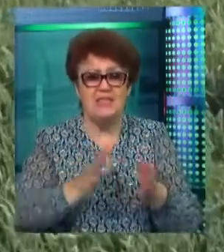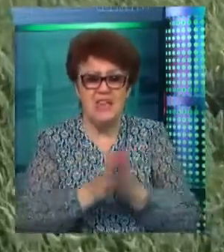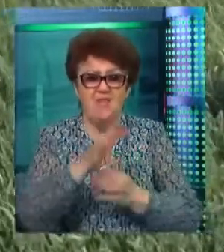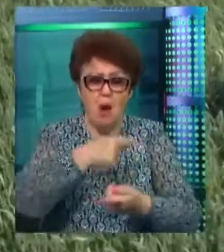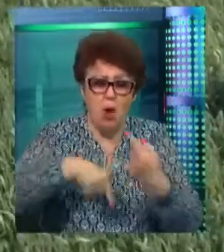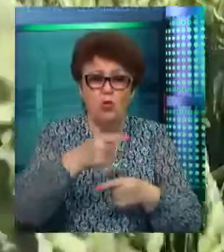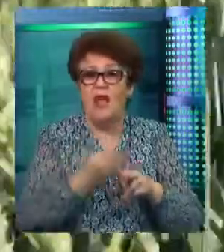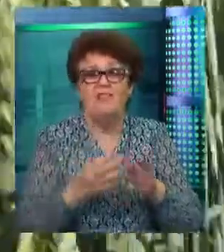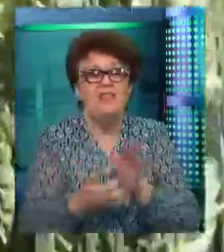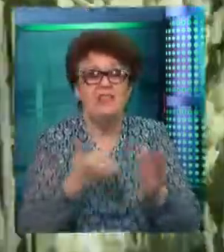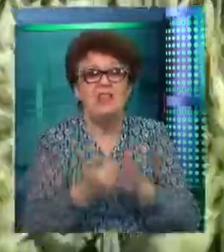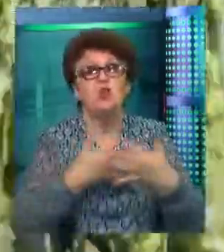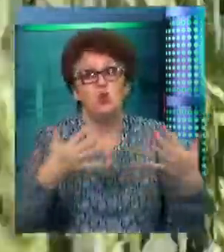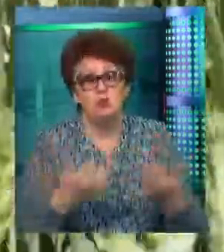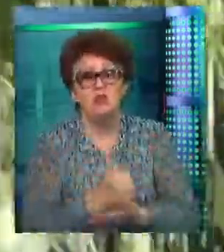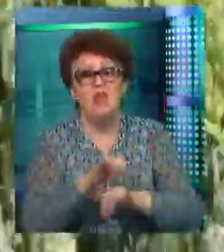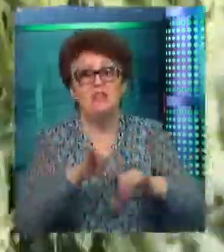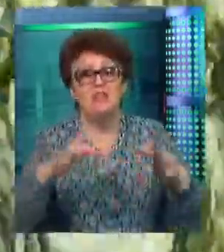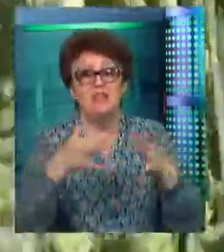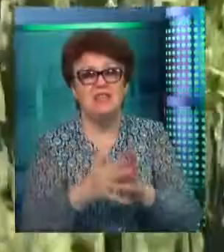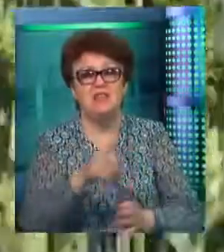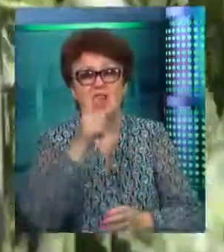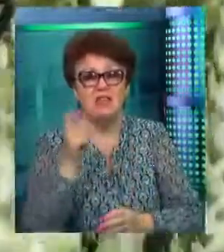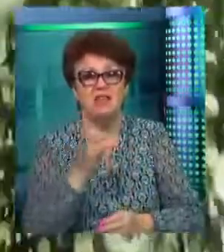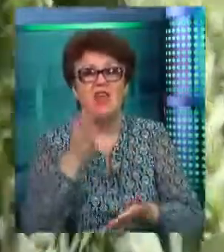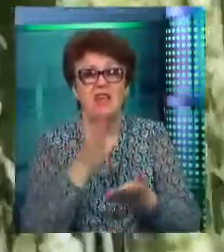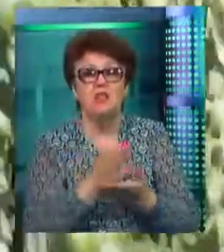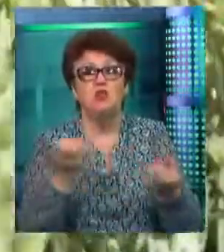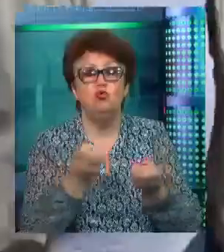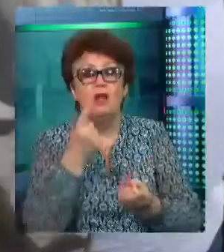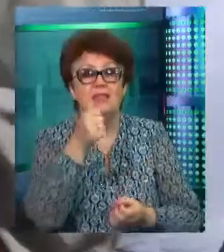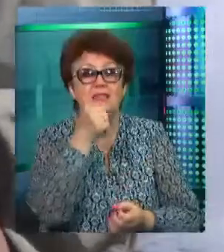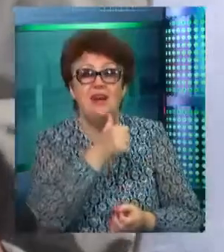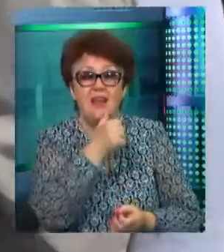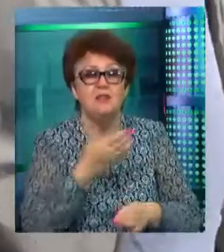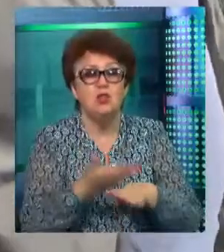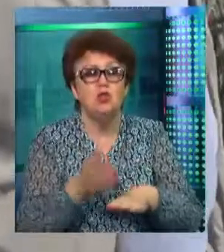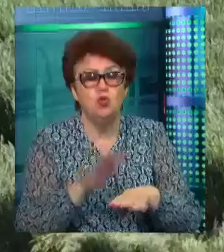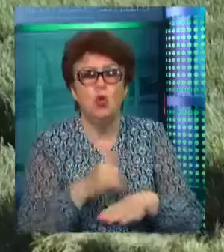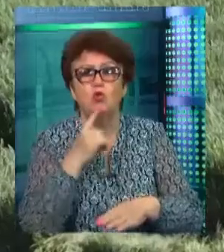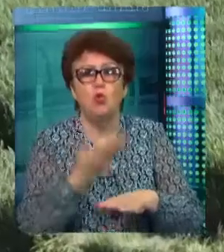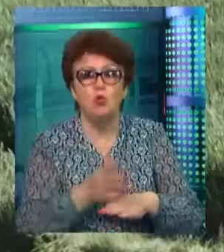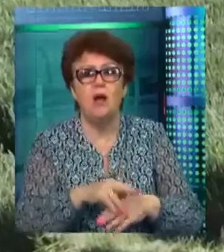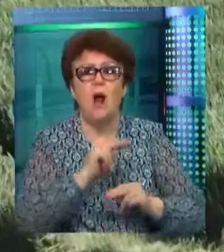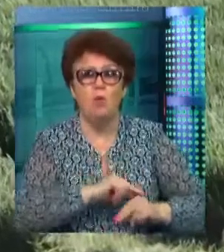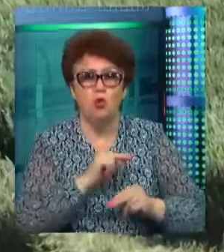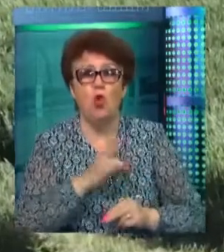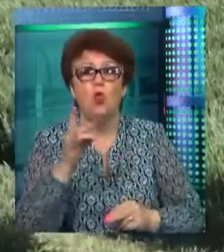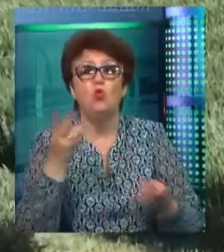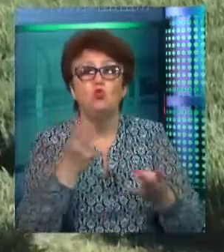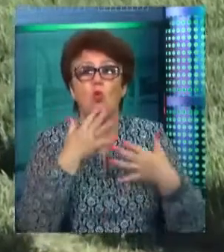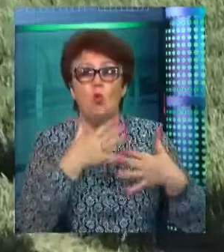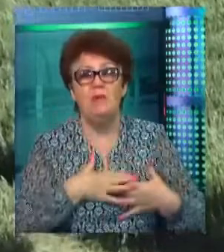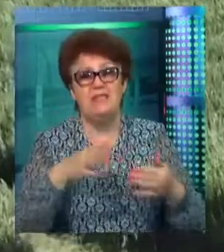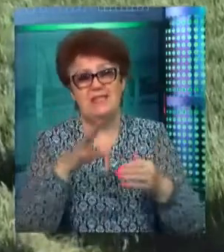этого не достаточно для успешного развития сельского хозяйства есть и еще один секрет тяжелая сложная работа для этого на полюбить землю чтобы